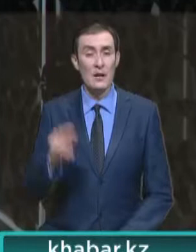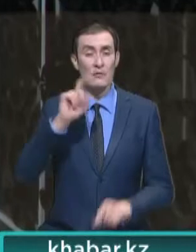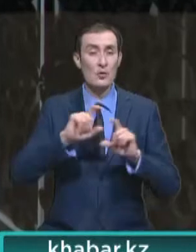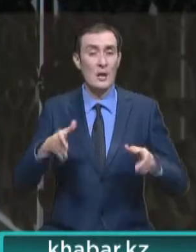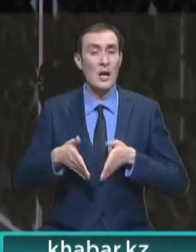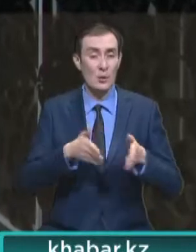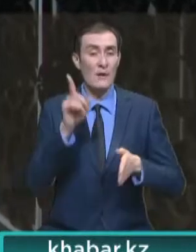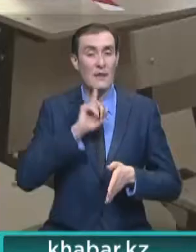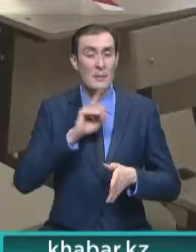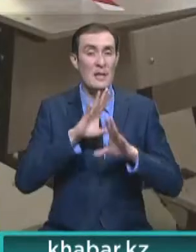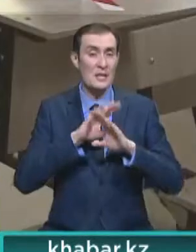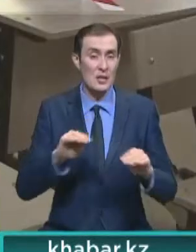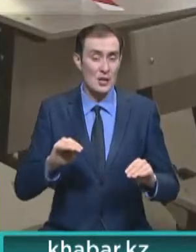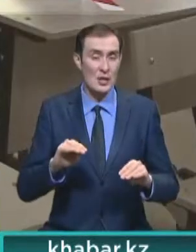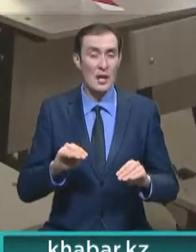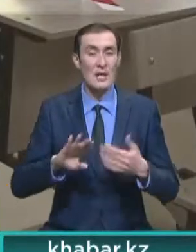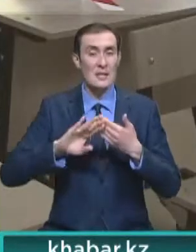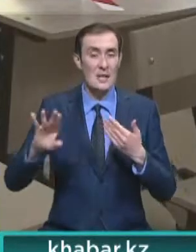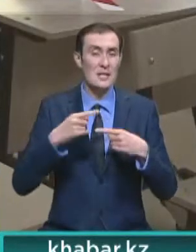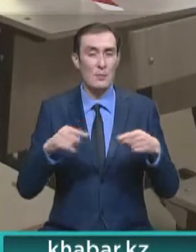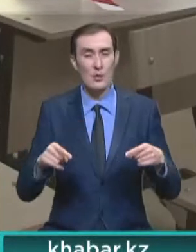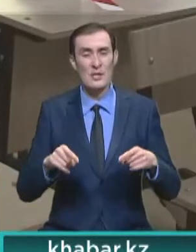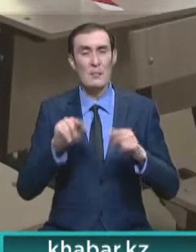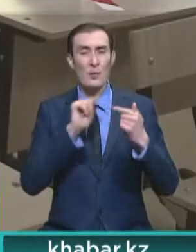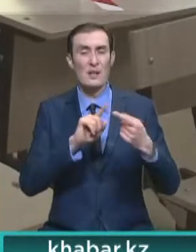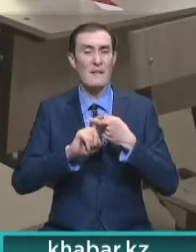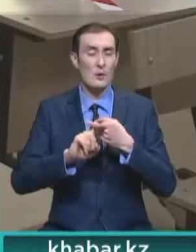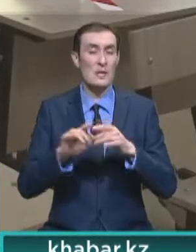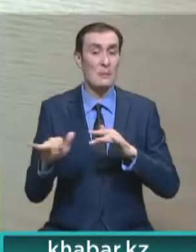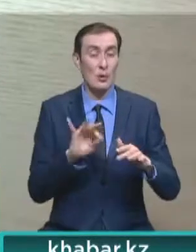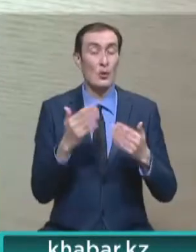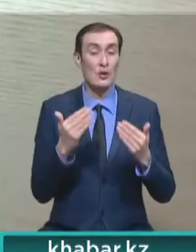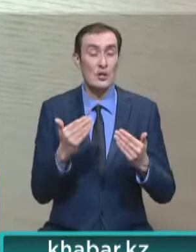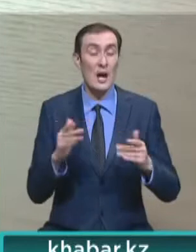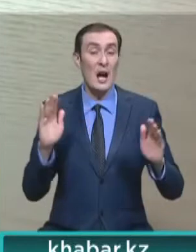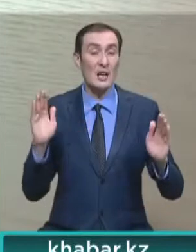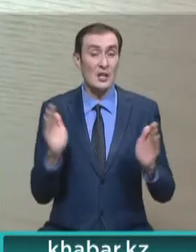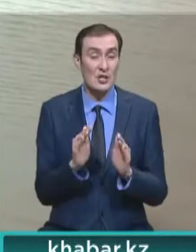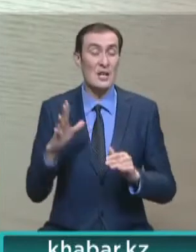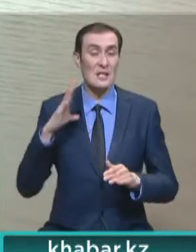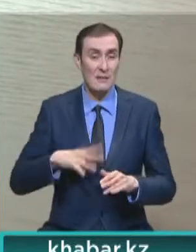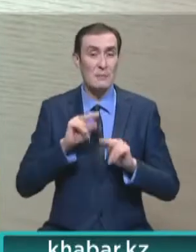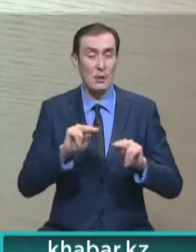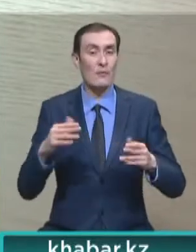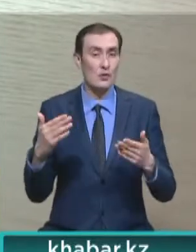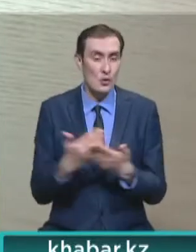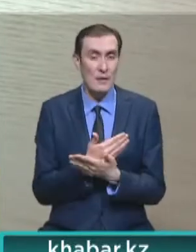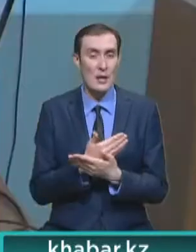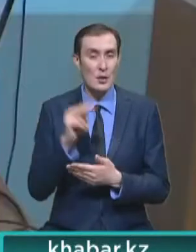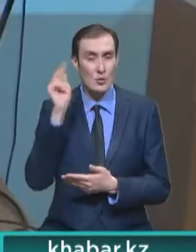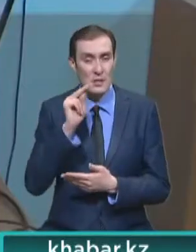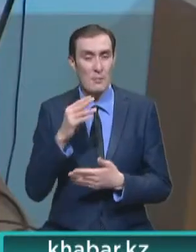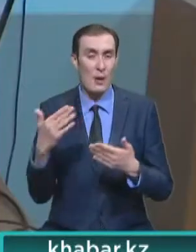временное затишье и социальная дистанция и прочие антивирусные меры нынешние ограничение заставляют педагогов перестраиваться и